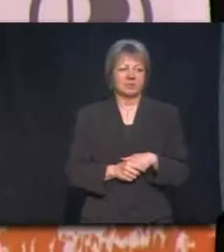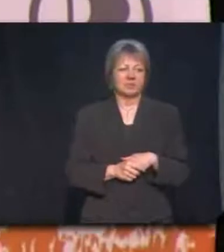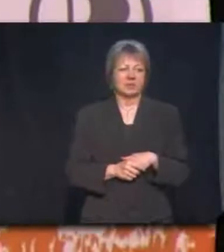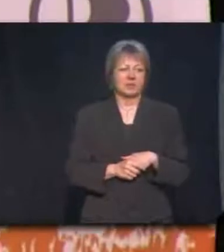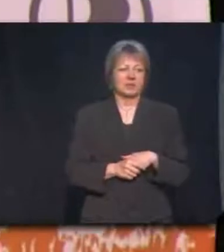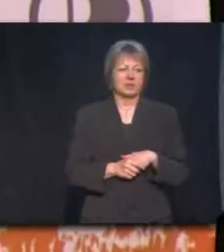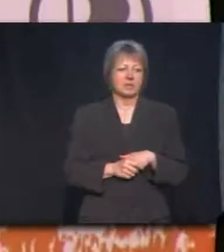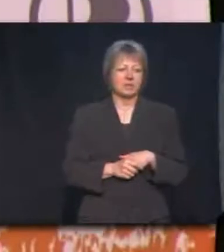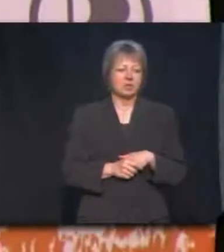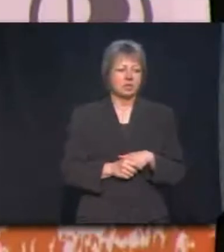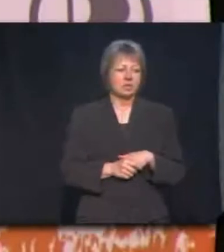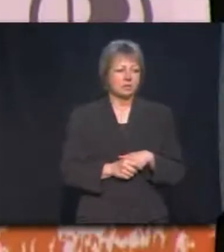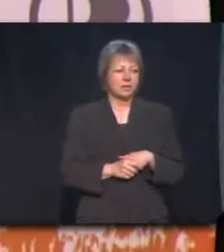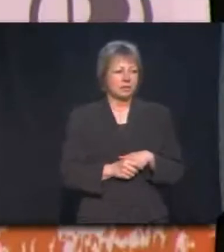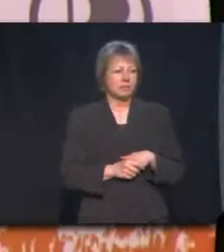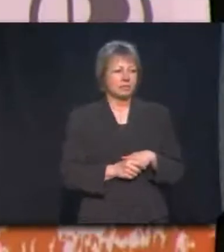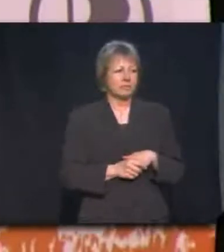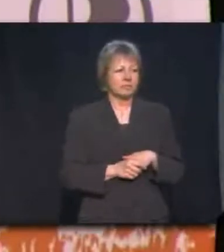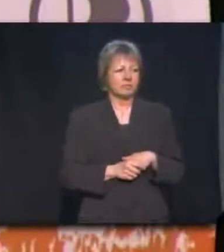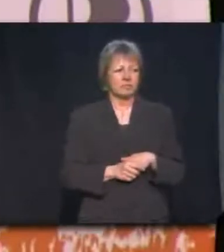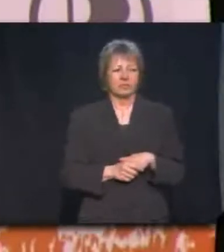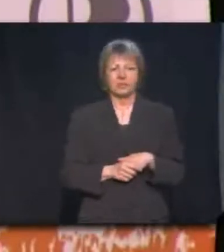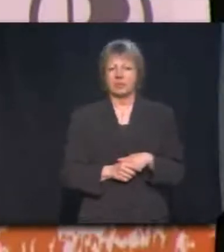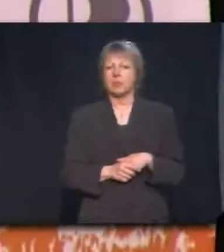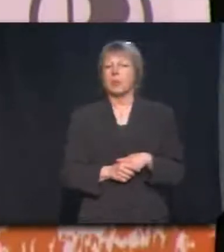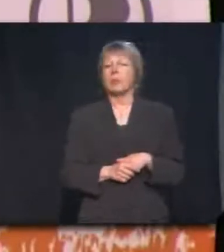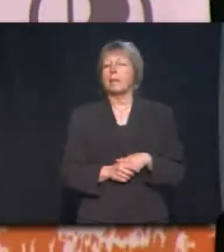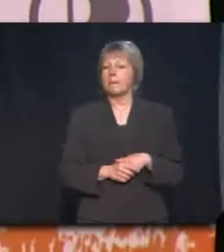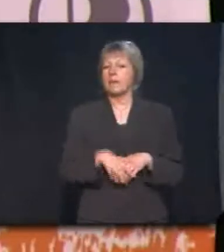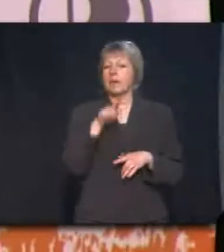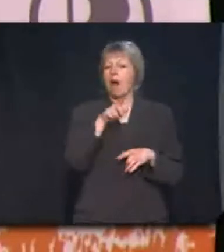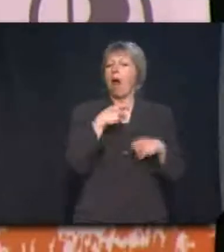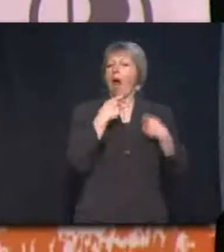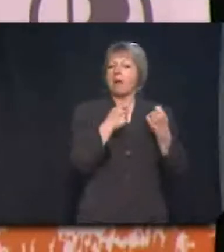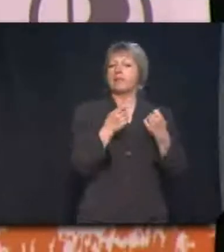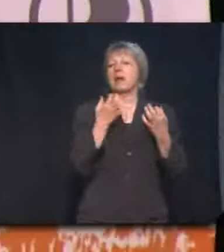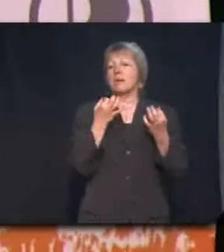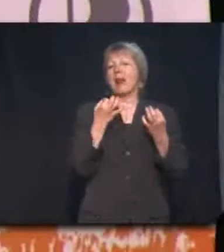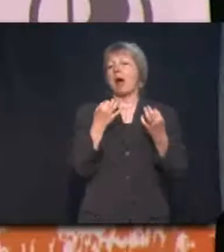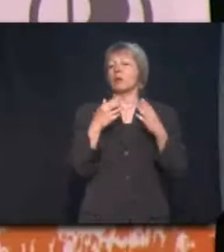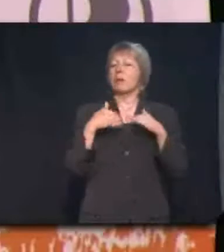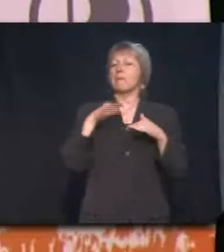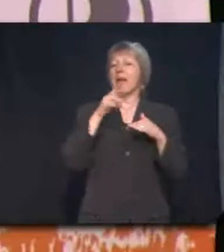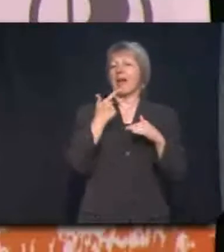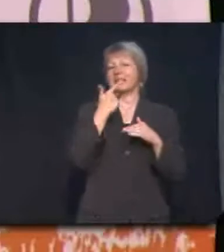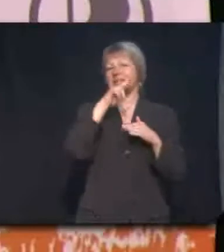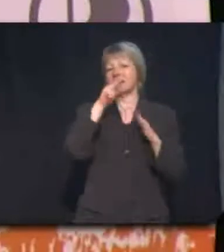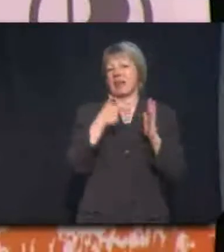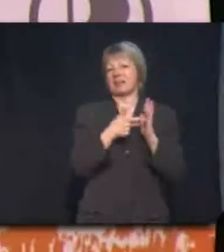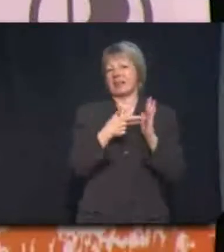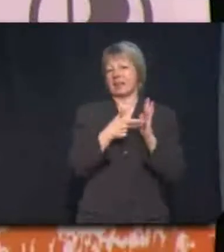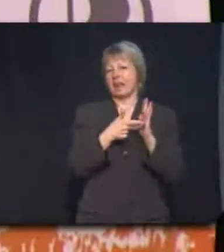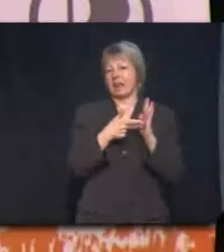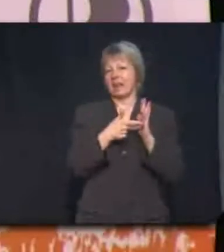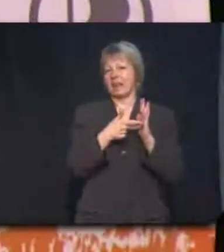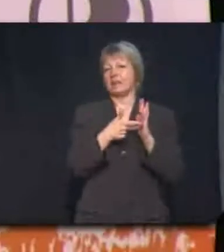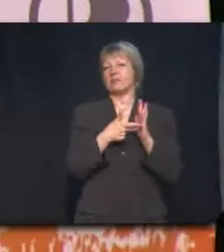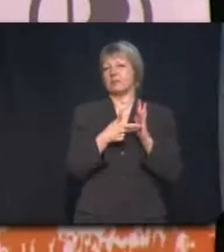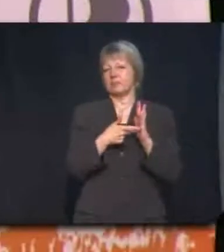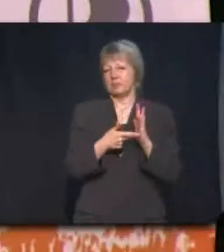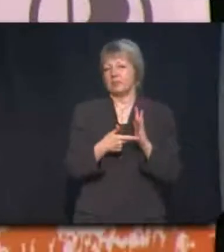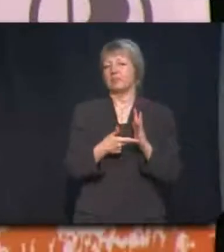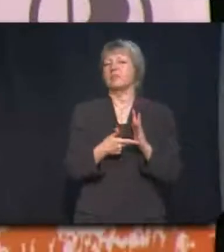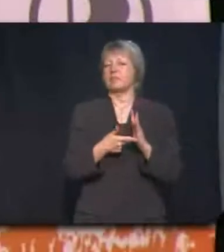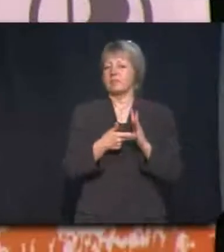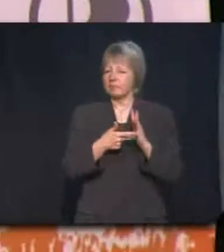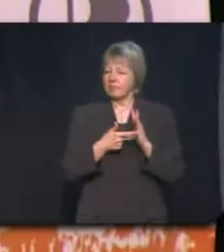und der Antrag braucht eine Mehrheit von zwei Dritteln dass wir nicht